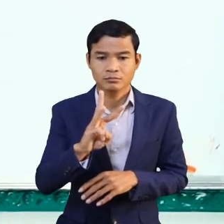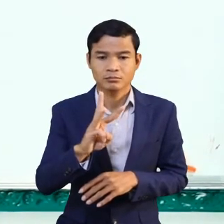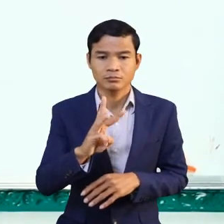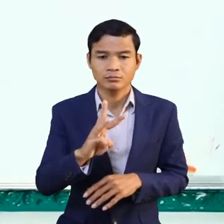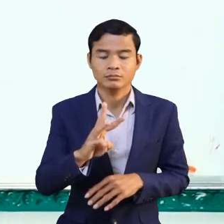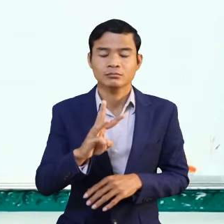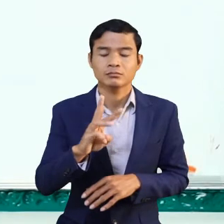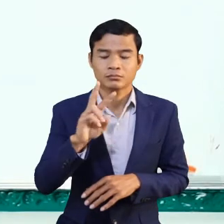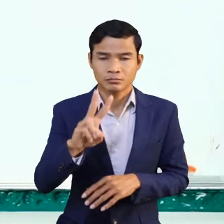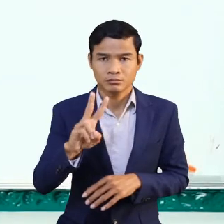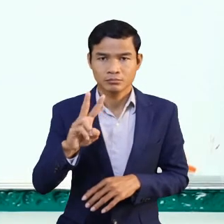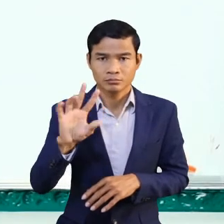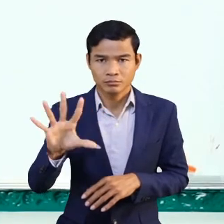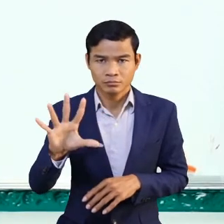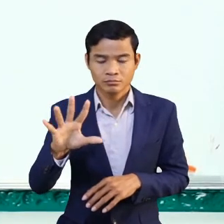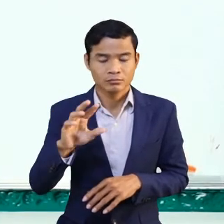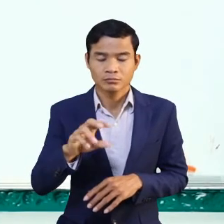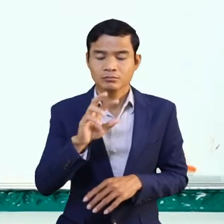6300ចា